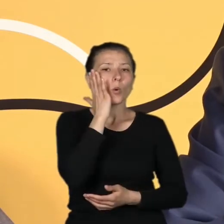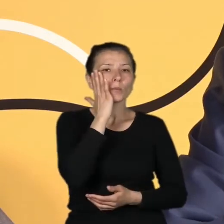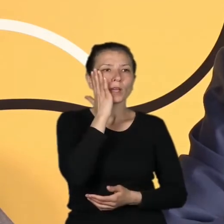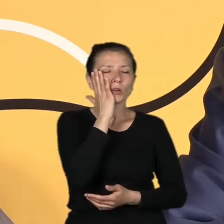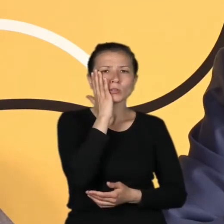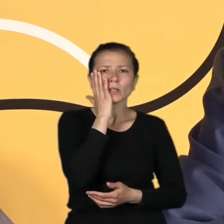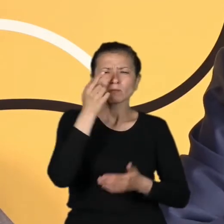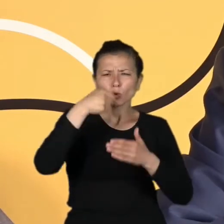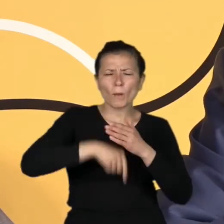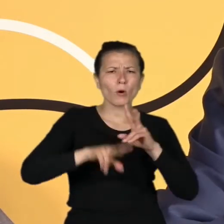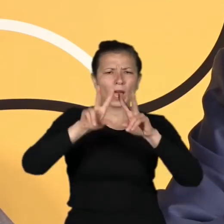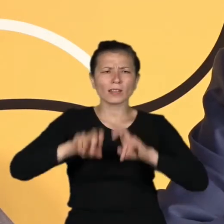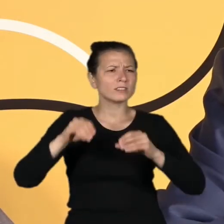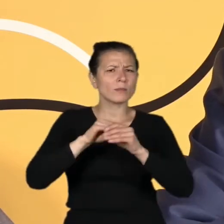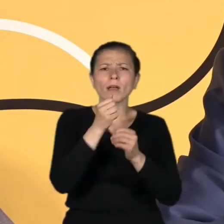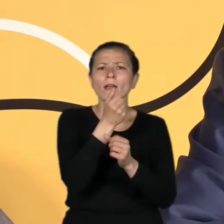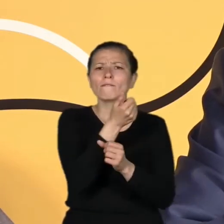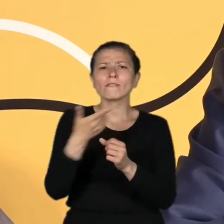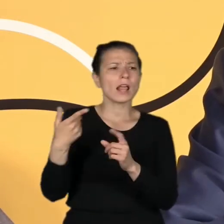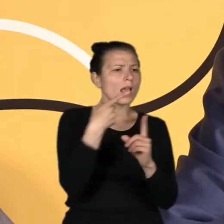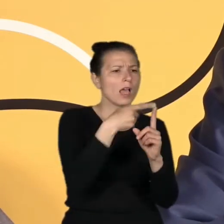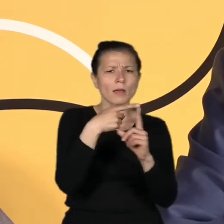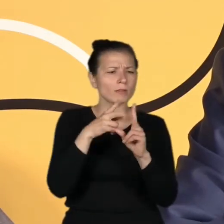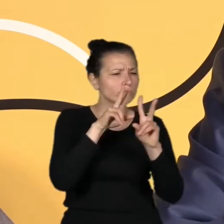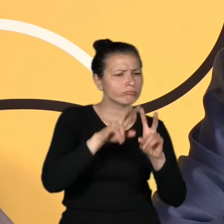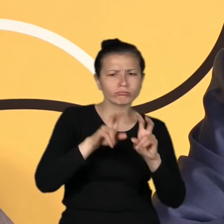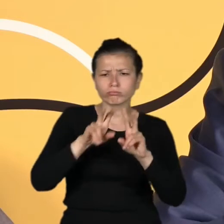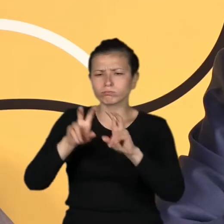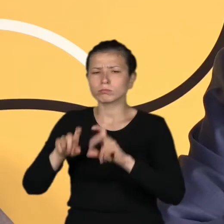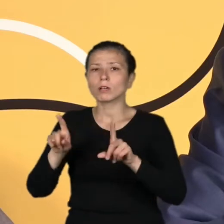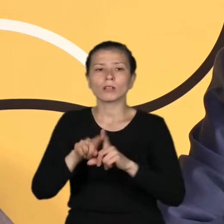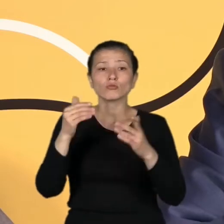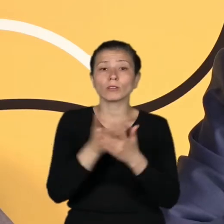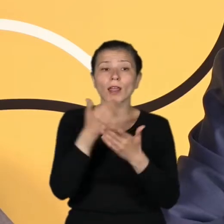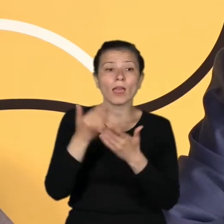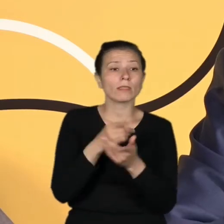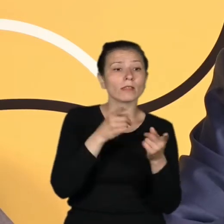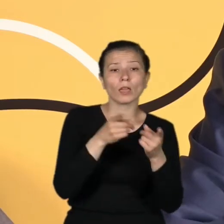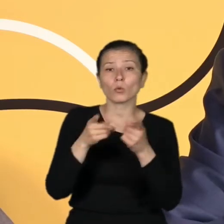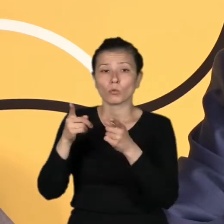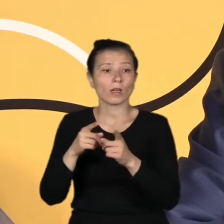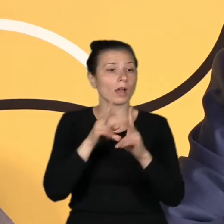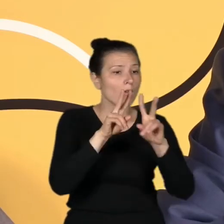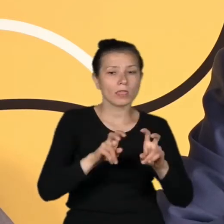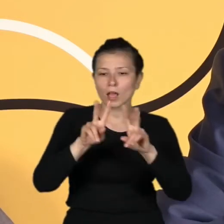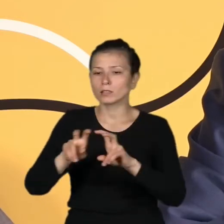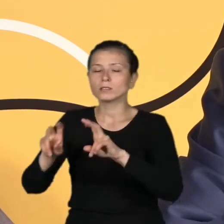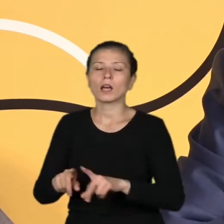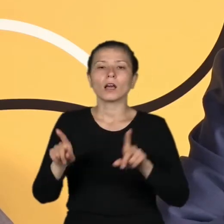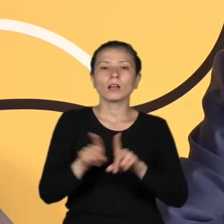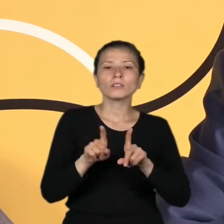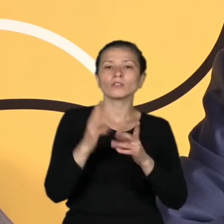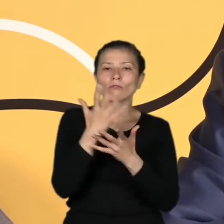wieloaspektowej analizy tego, co się dzieje, trendów, ale również wykorzystania